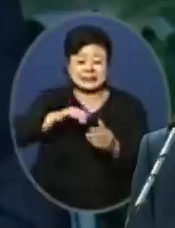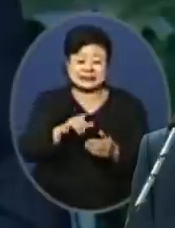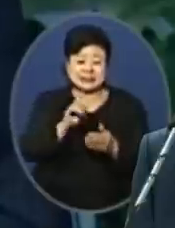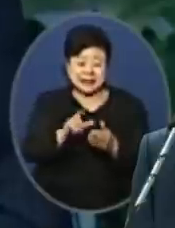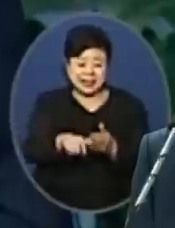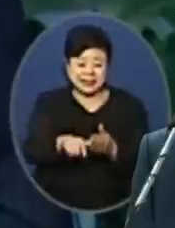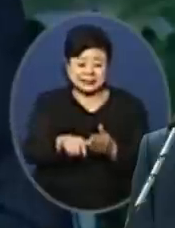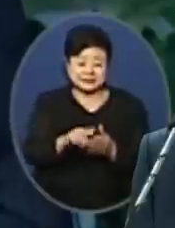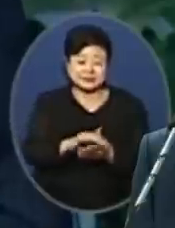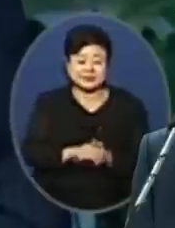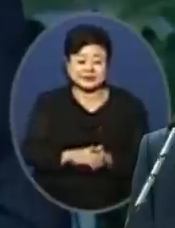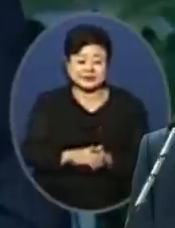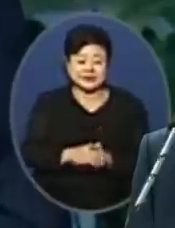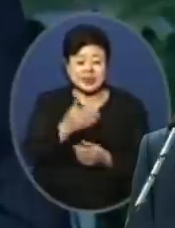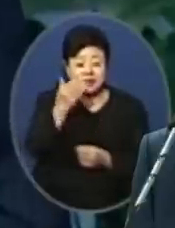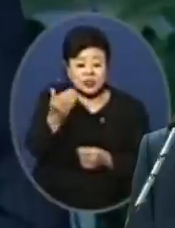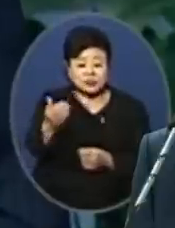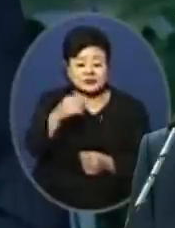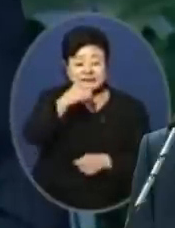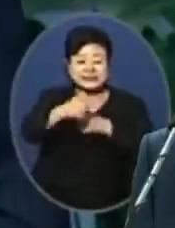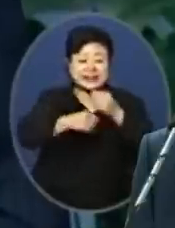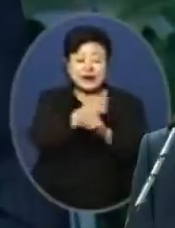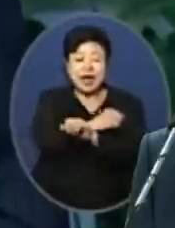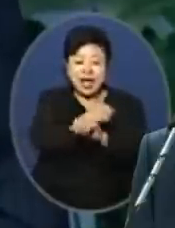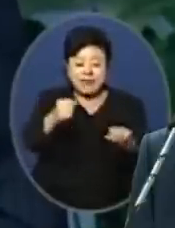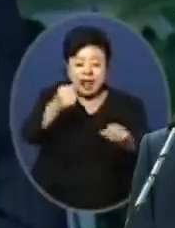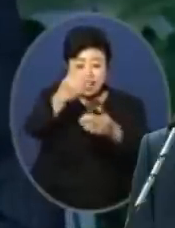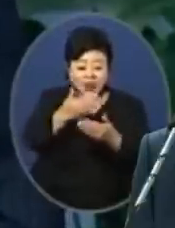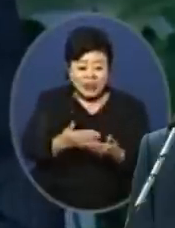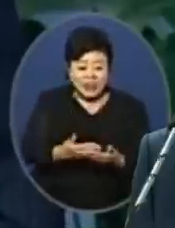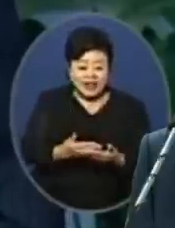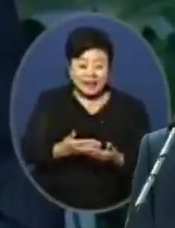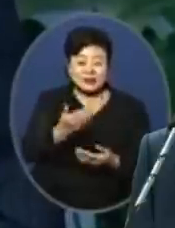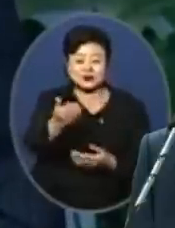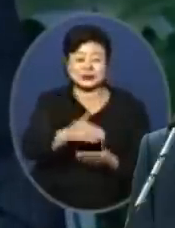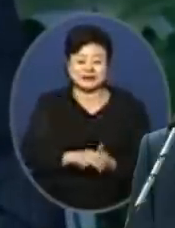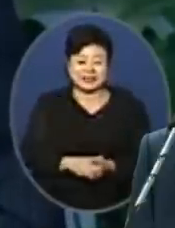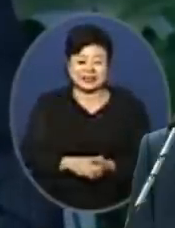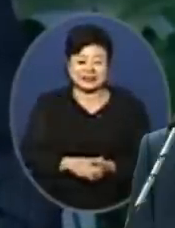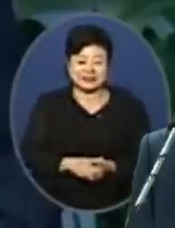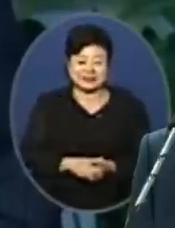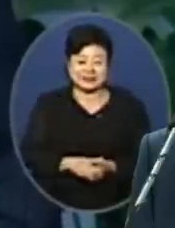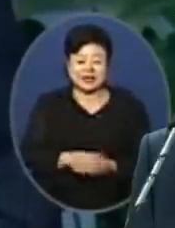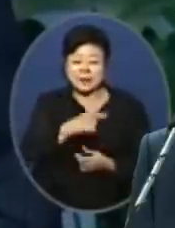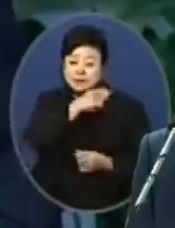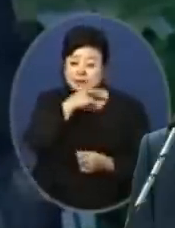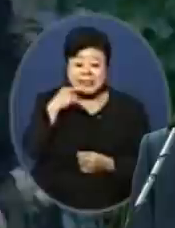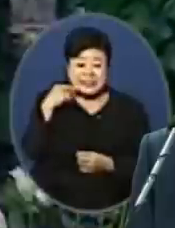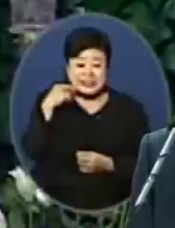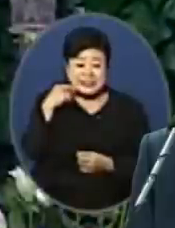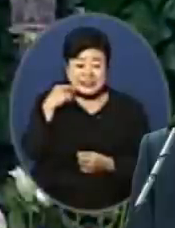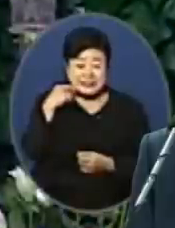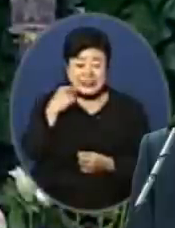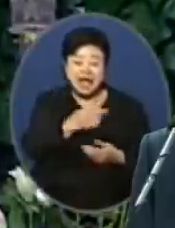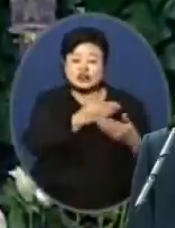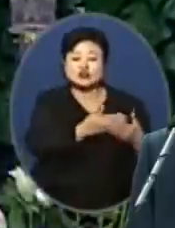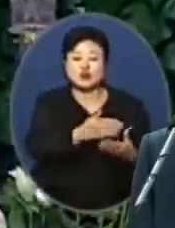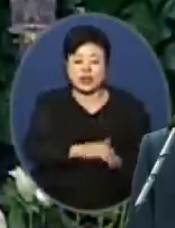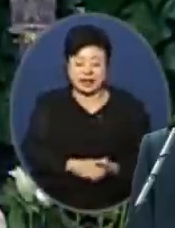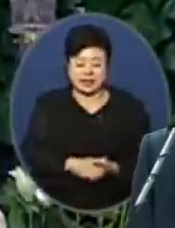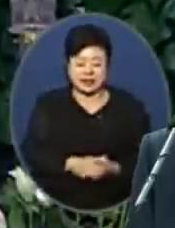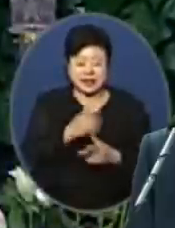발라져서 여러분을 자유와 해방을 얻도록 하는 것입니다. 그 피가 그렇게 중요한